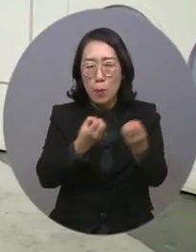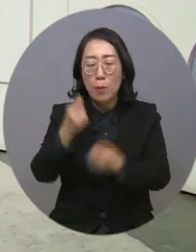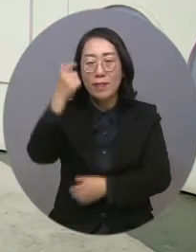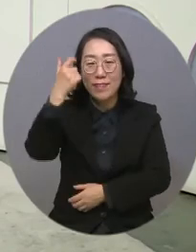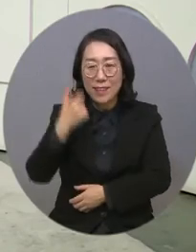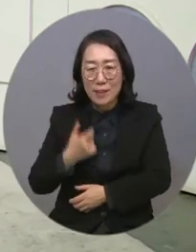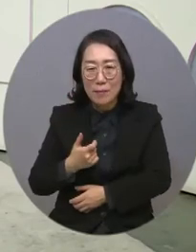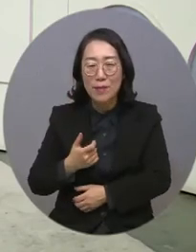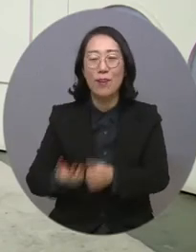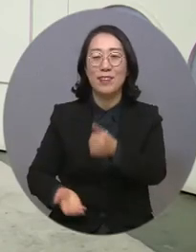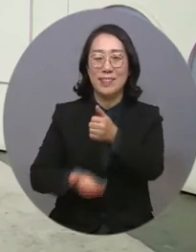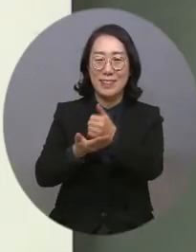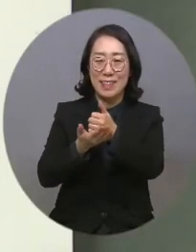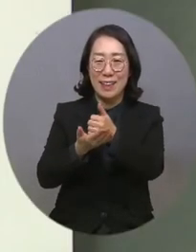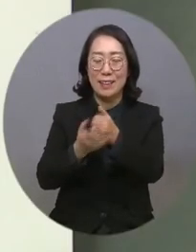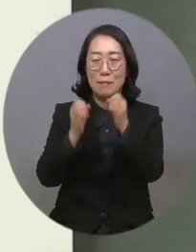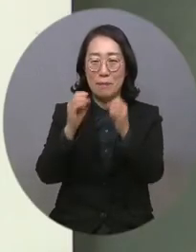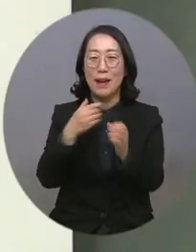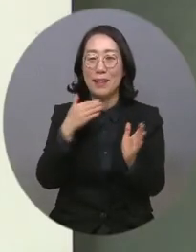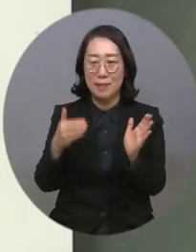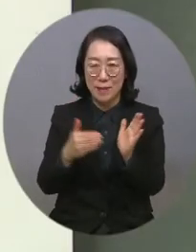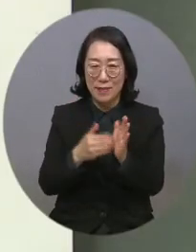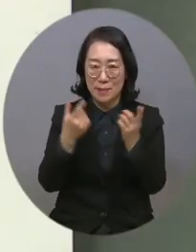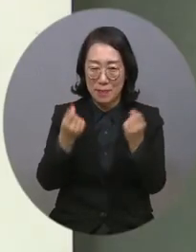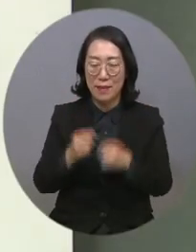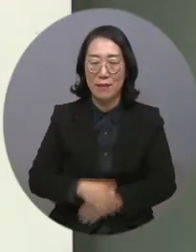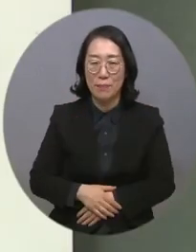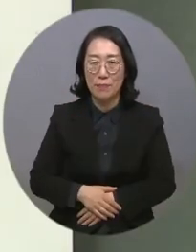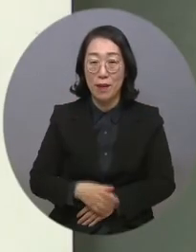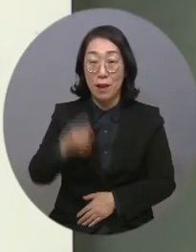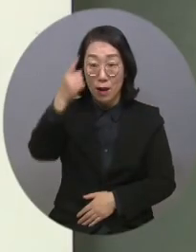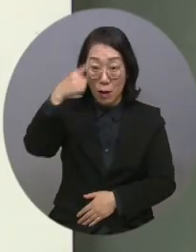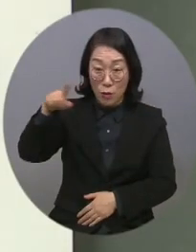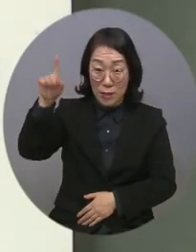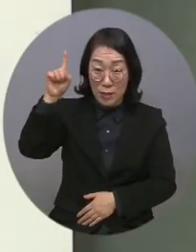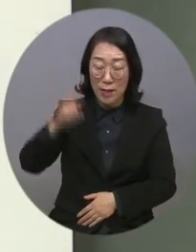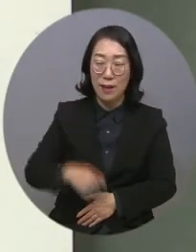도시라고. 그 러시아